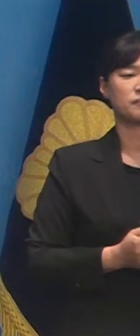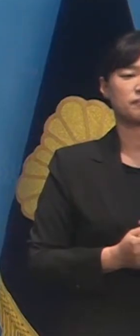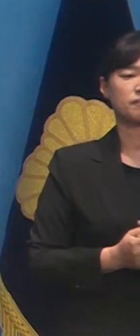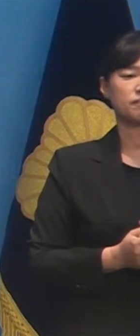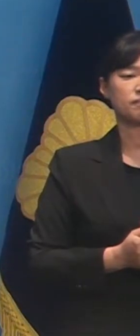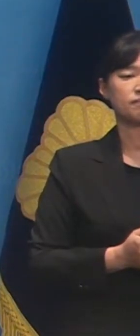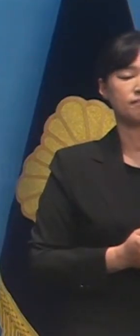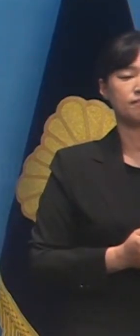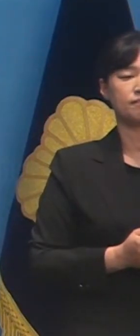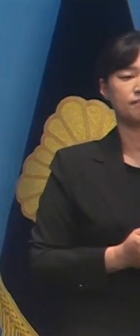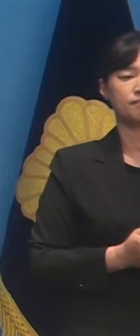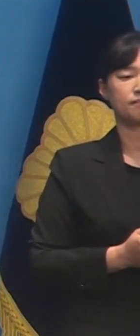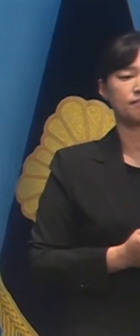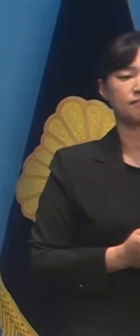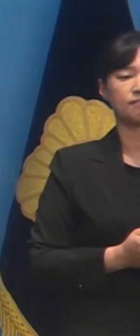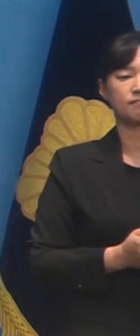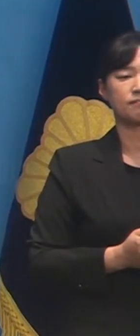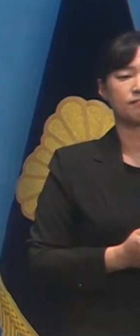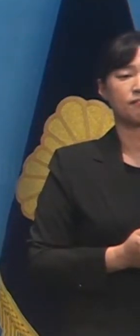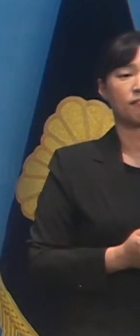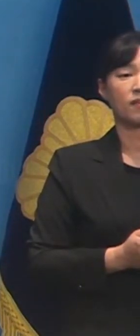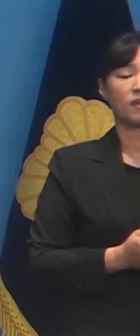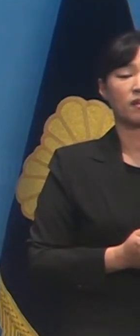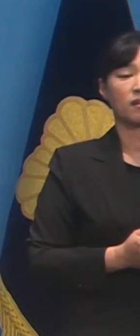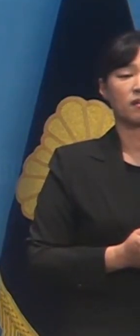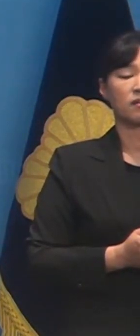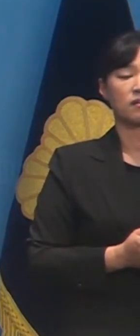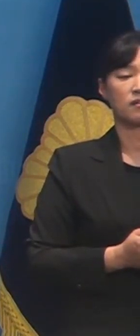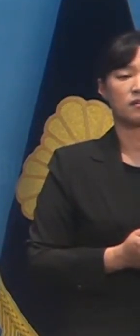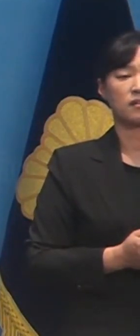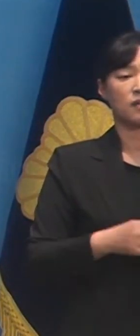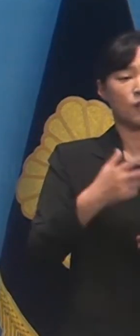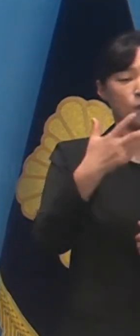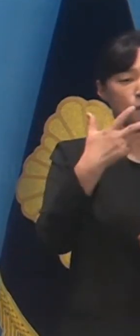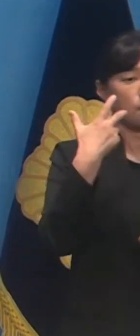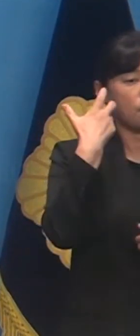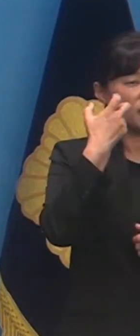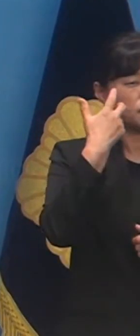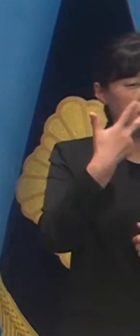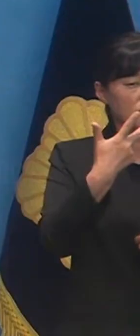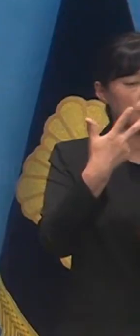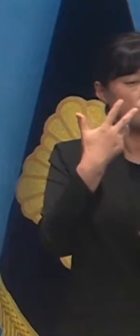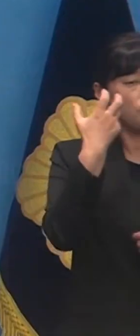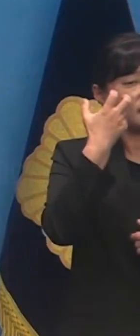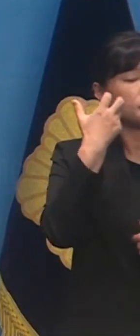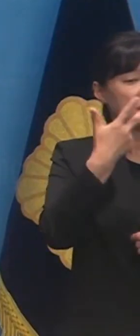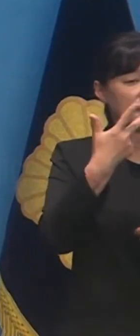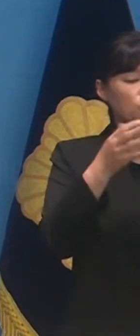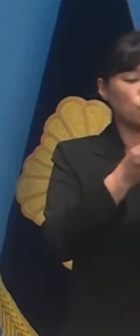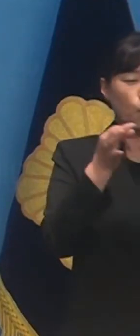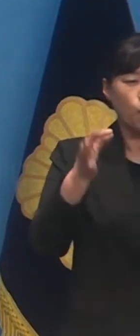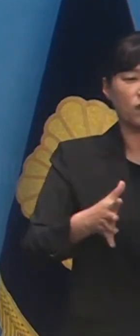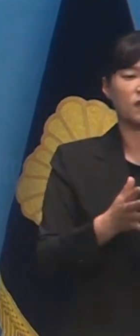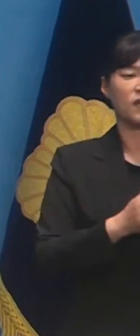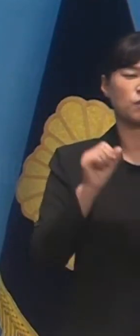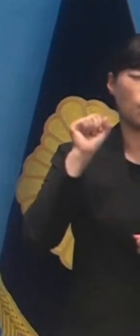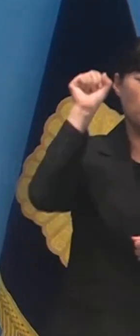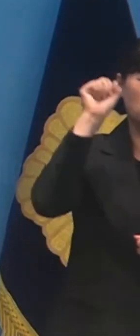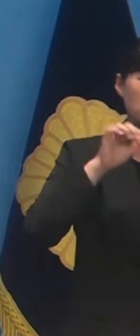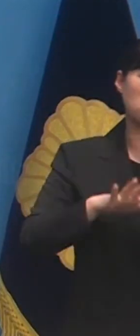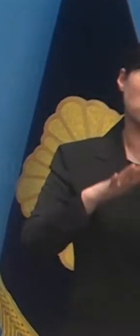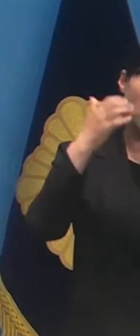이 자리에서 기자회견을 갖게 됐습니다. 아무튼 87일이라는 이 고공농성이 이제